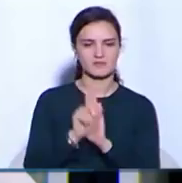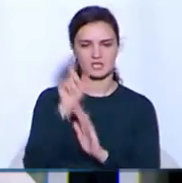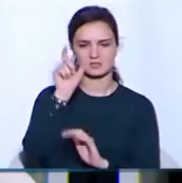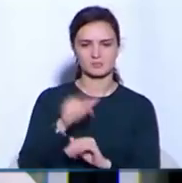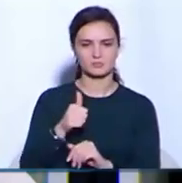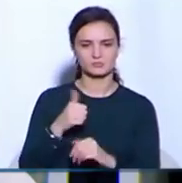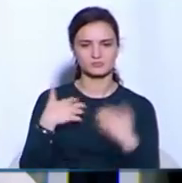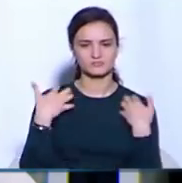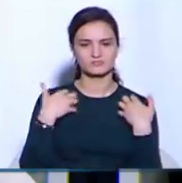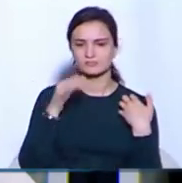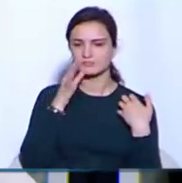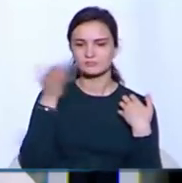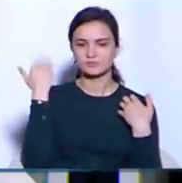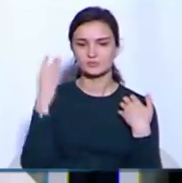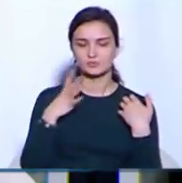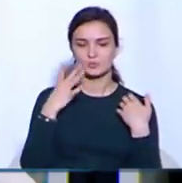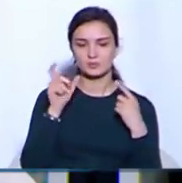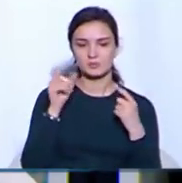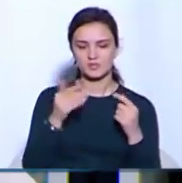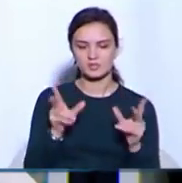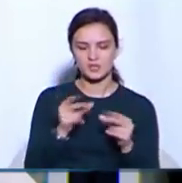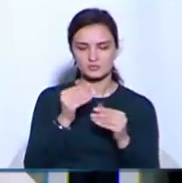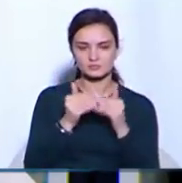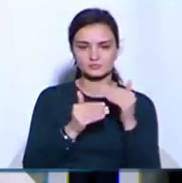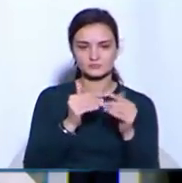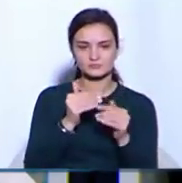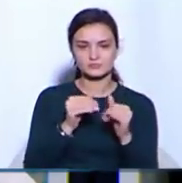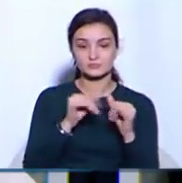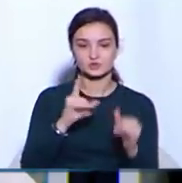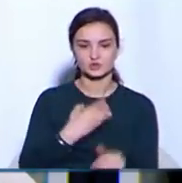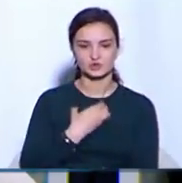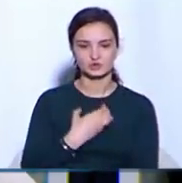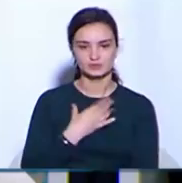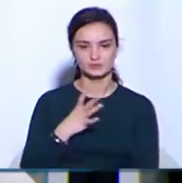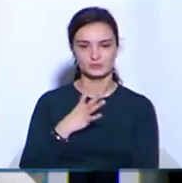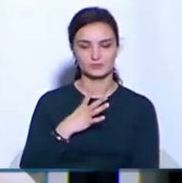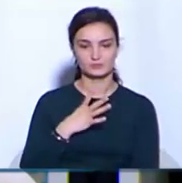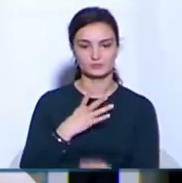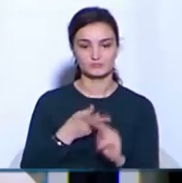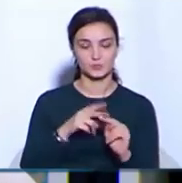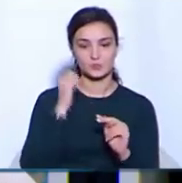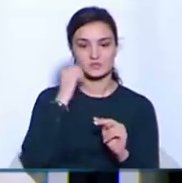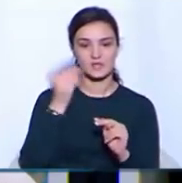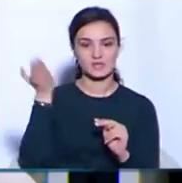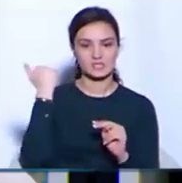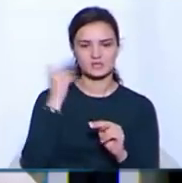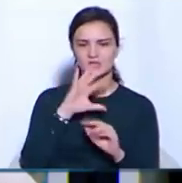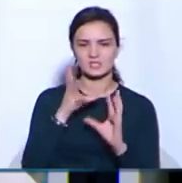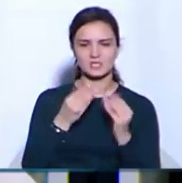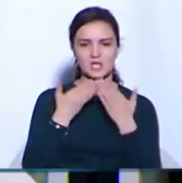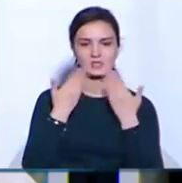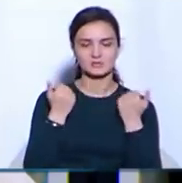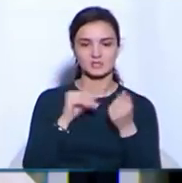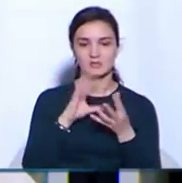ადამიანის პირობებში ის რამაც გადაარჩინა ადამიანი და კაცობრიობა იყო შიში. ასე რომ უძველესი, ყველაზე ადვილი,